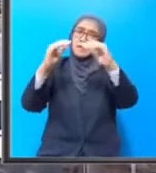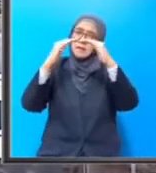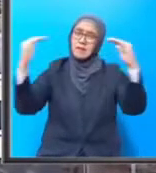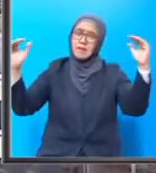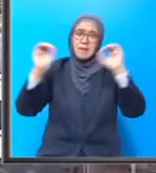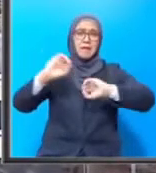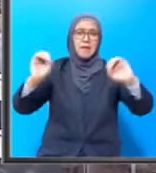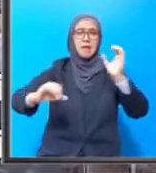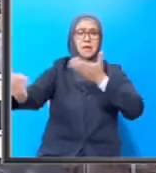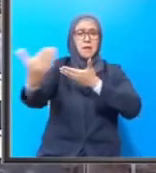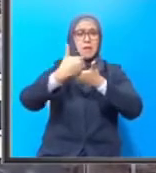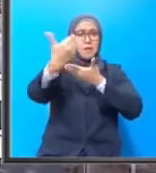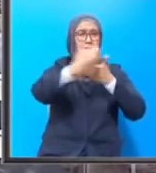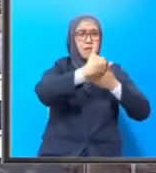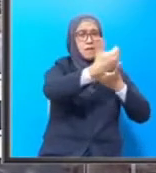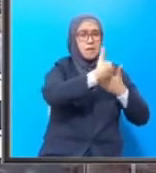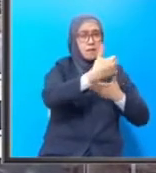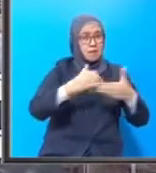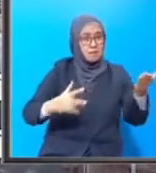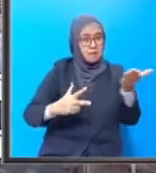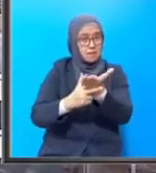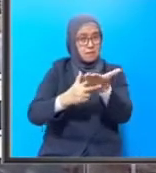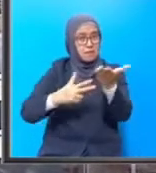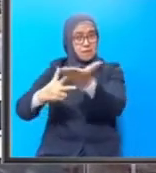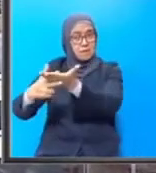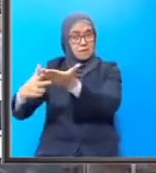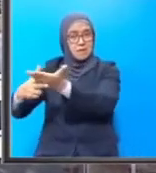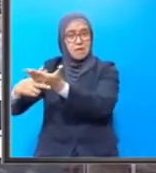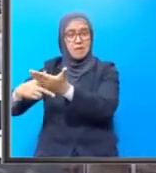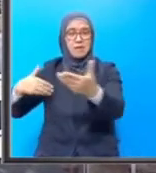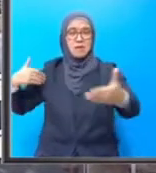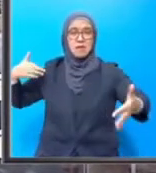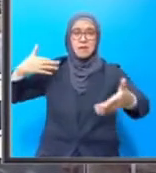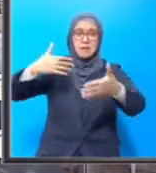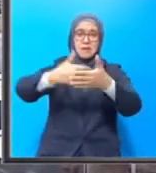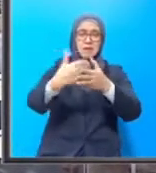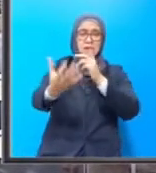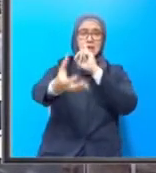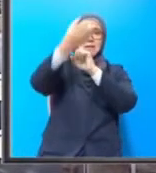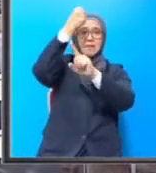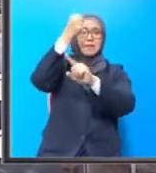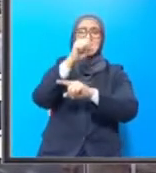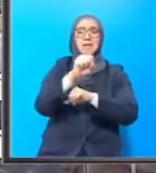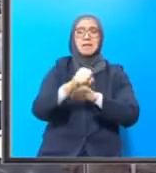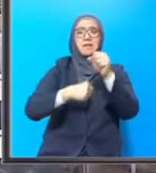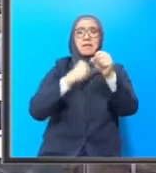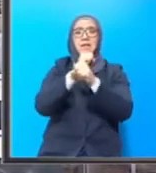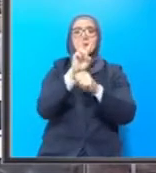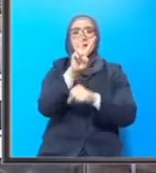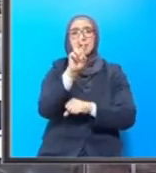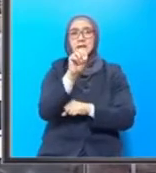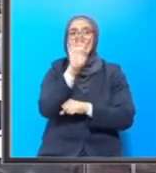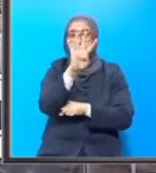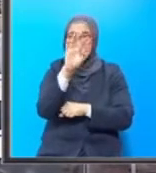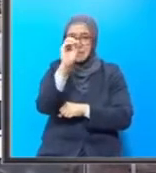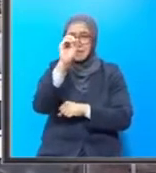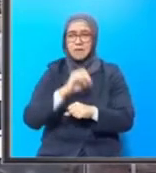gangguan-gangguan di pertengahan jalan sehingga kita mencapai tahun 2040